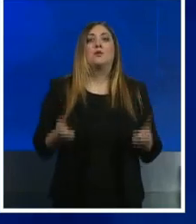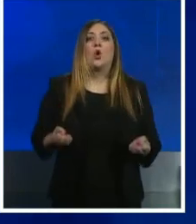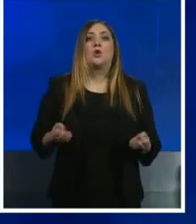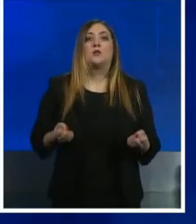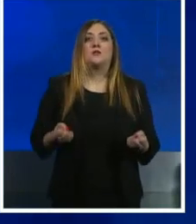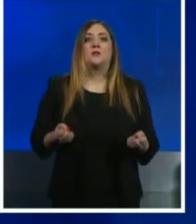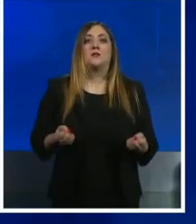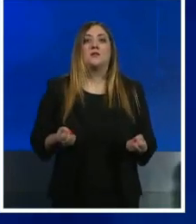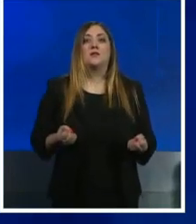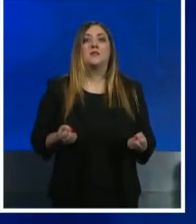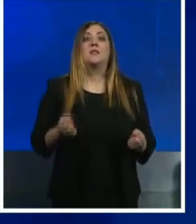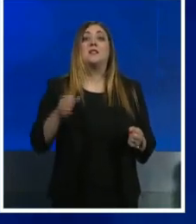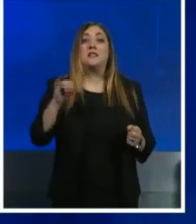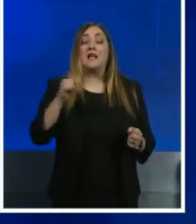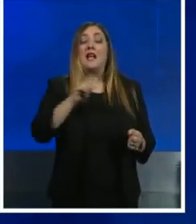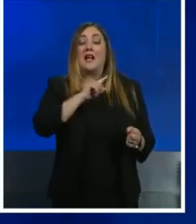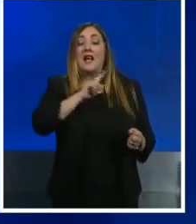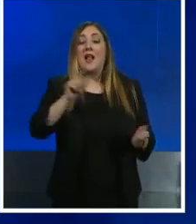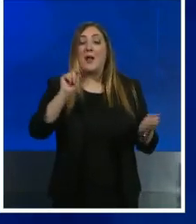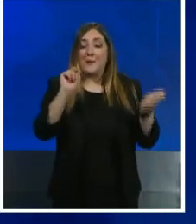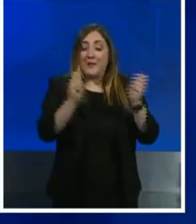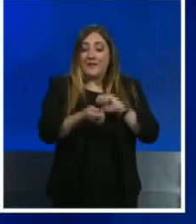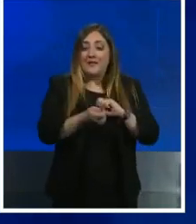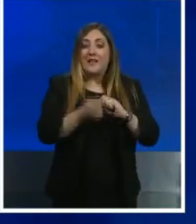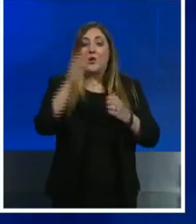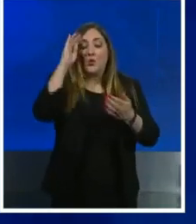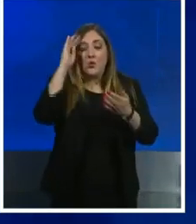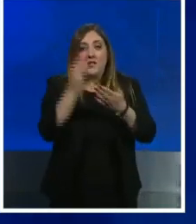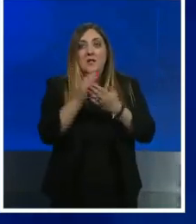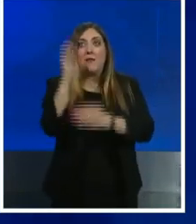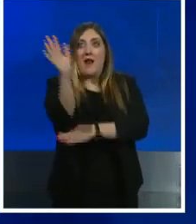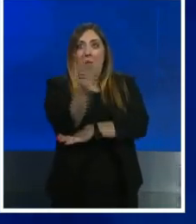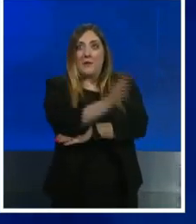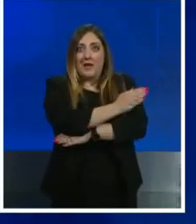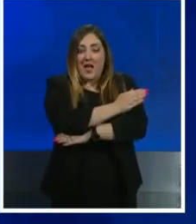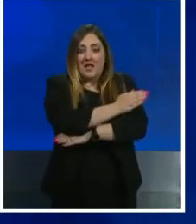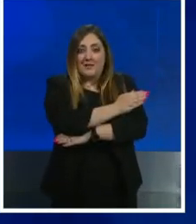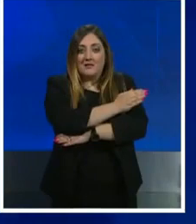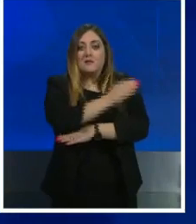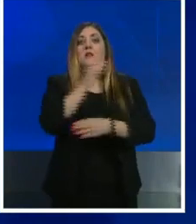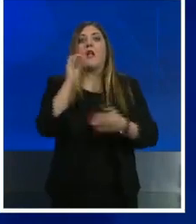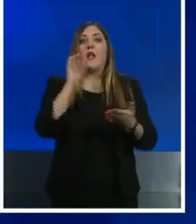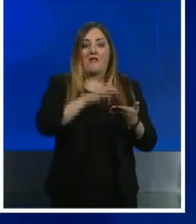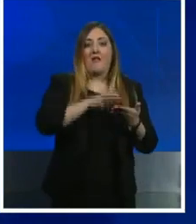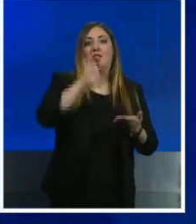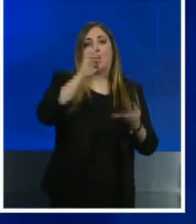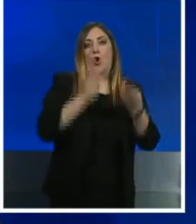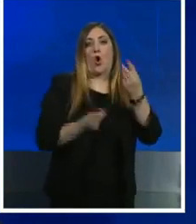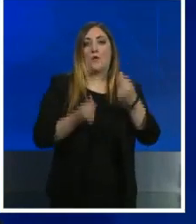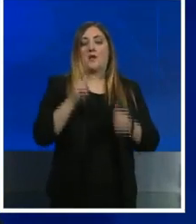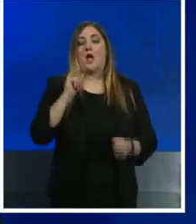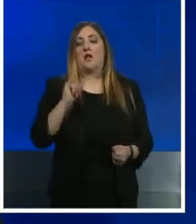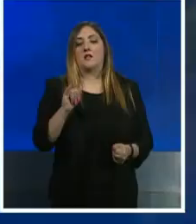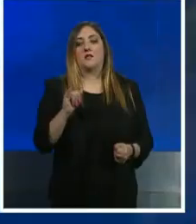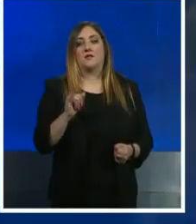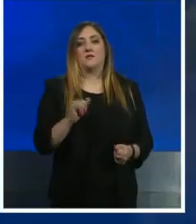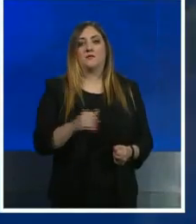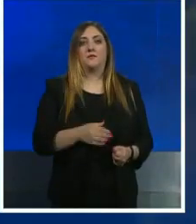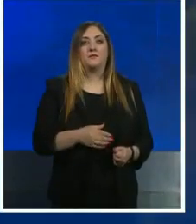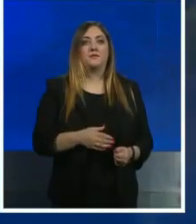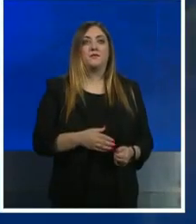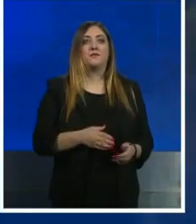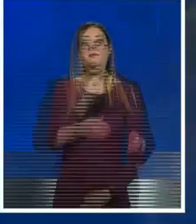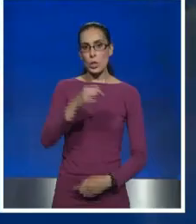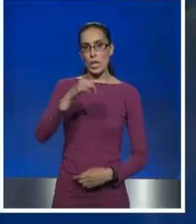naqalgħuha mill-klima. Imma t-tranzizzjoni trid issir b'mod li min ma jiflaħx ikollu l-protezzjoni. Mistoqsija issa